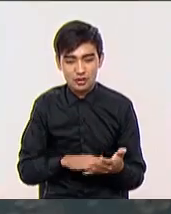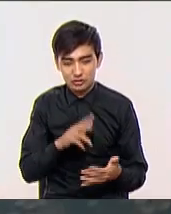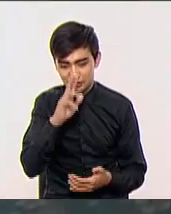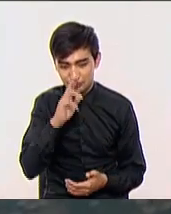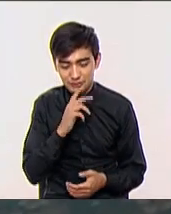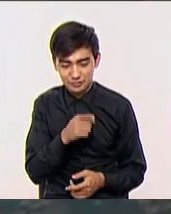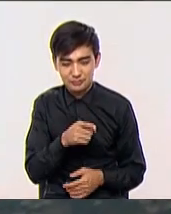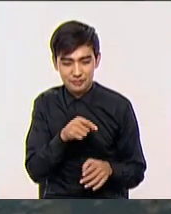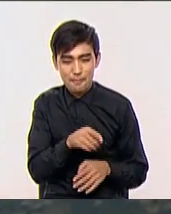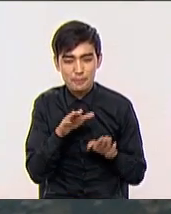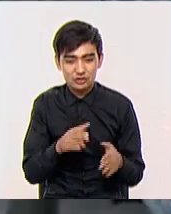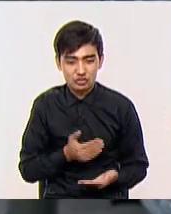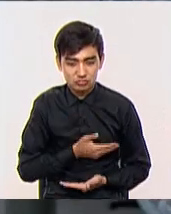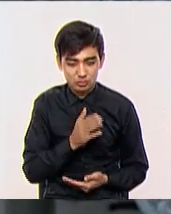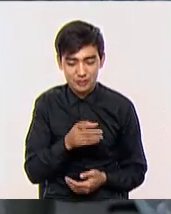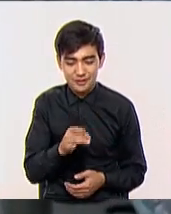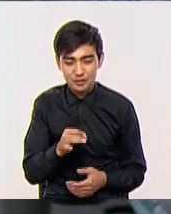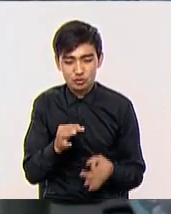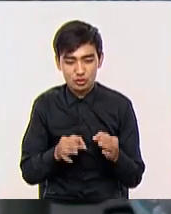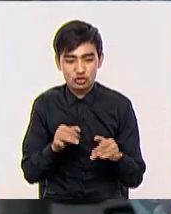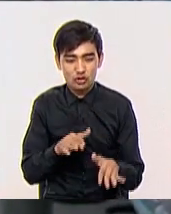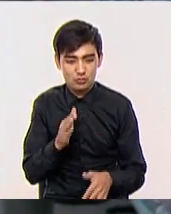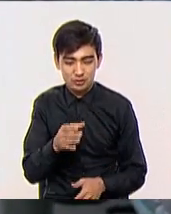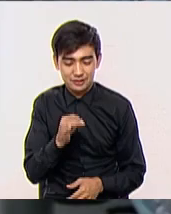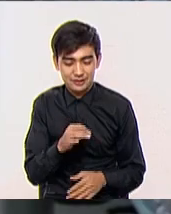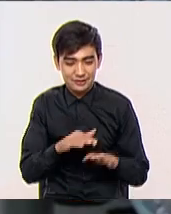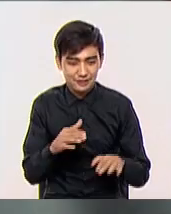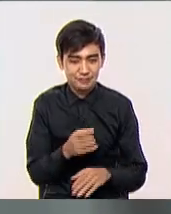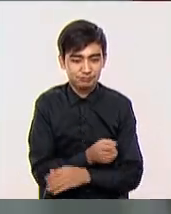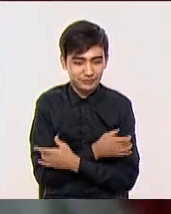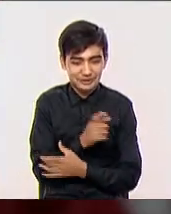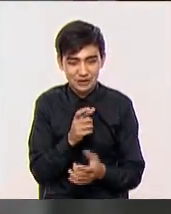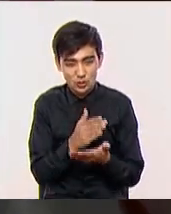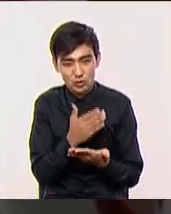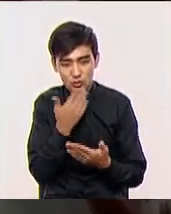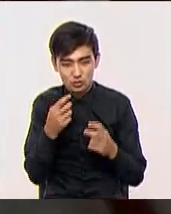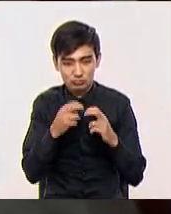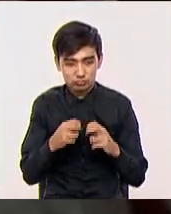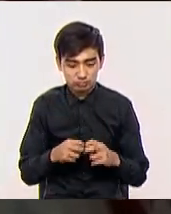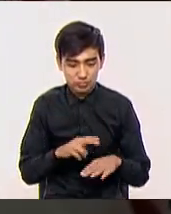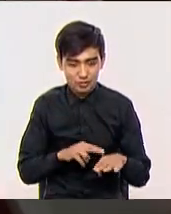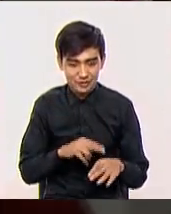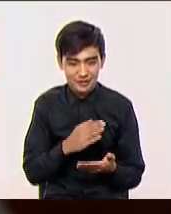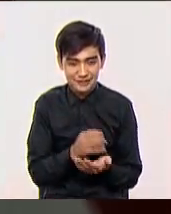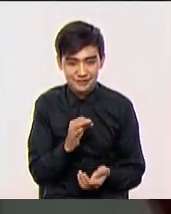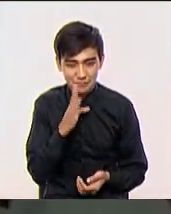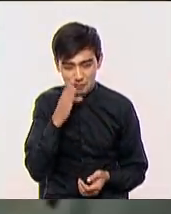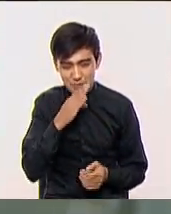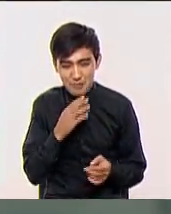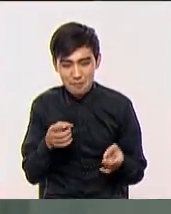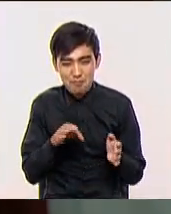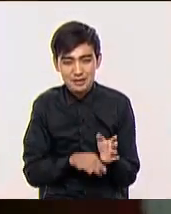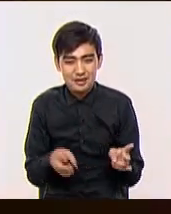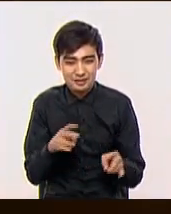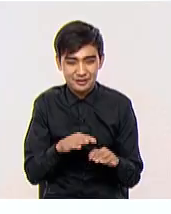және тағдырын сот шешеді. Қазір полицейлер балалардың бойында дене жарақаттары бар ма, соны тексеріп жатыр. Еліміз бойынша ата-анасының